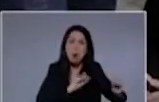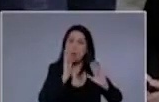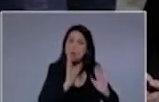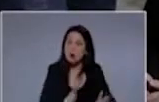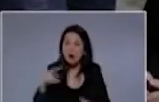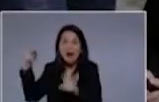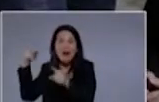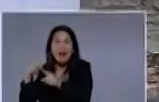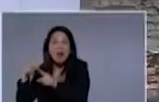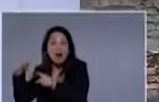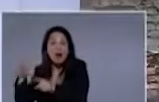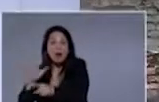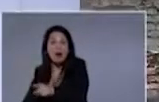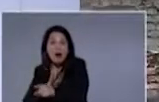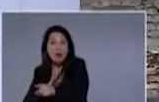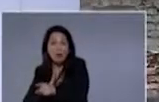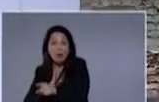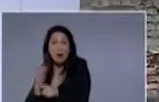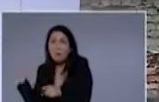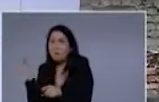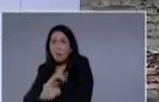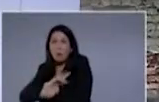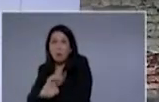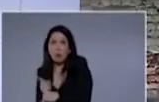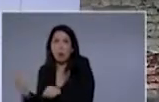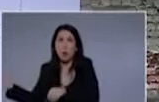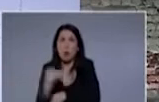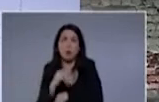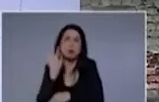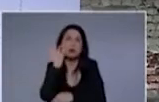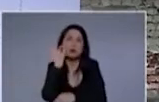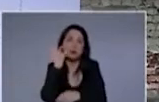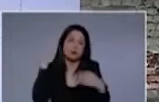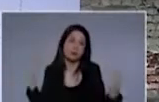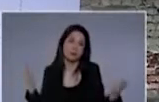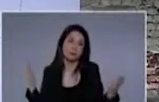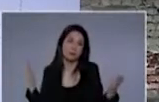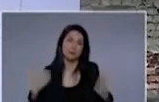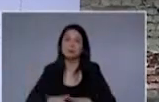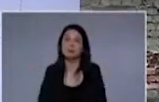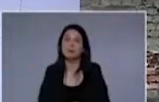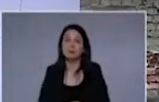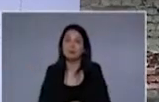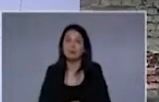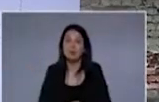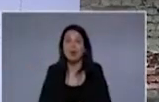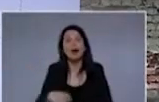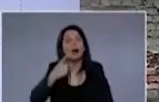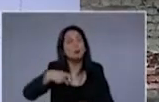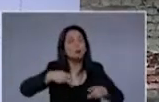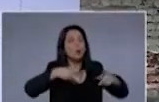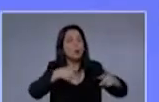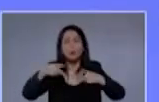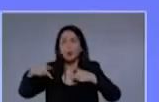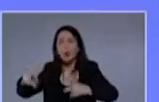δρόμος αυτός, όπως όλοι ξέρουμε, ήταν δρόμος που κατασκεύασε η ΔΕΙΑ Καβάλας όταν έκανε εκείνο το αποχετευτικό προς